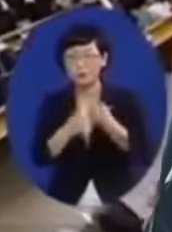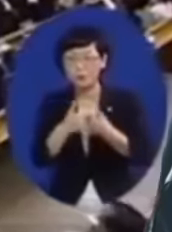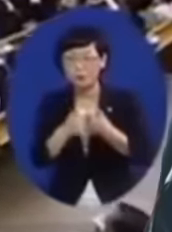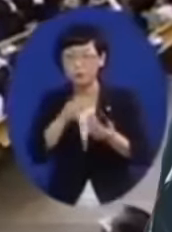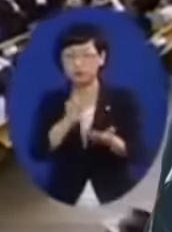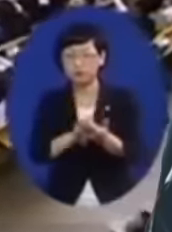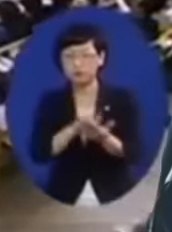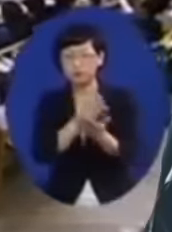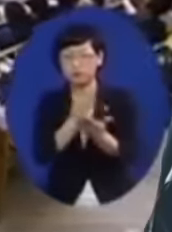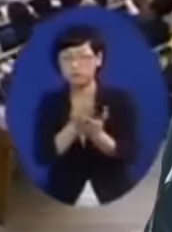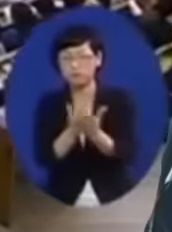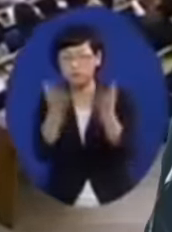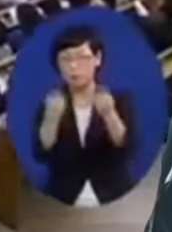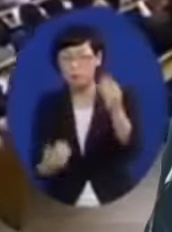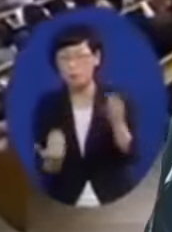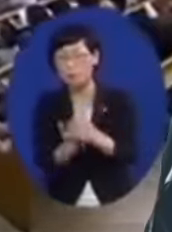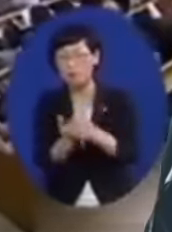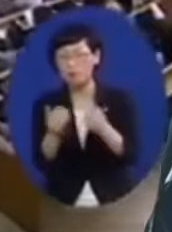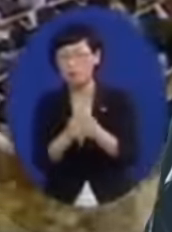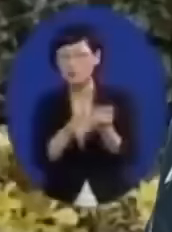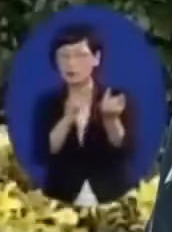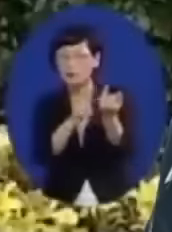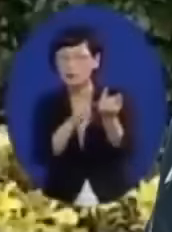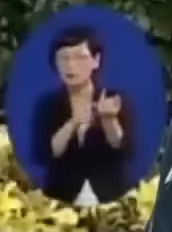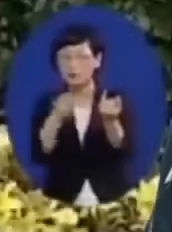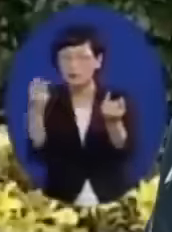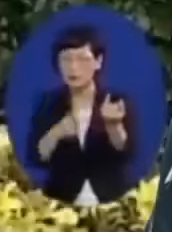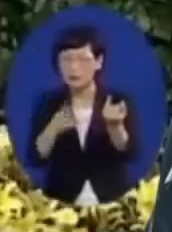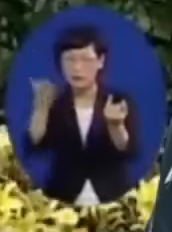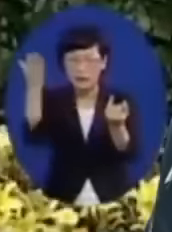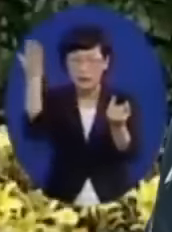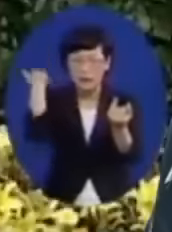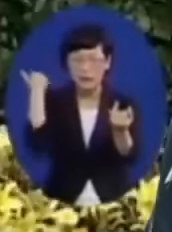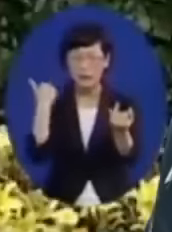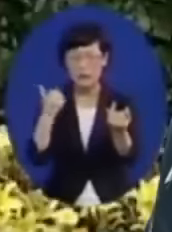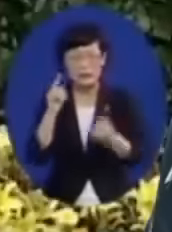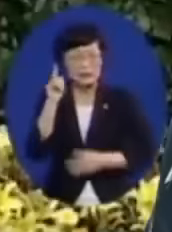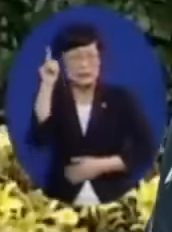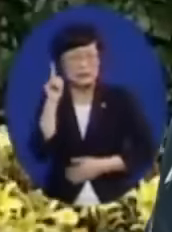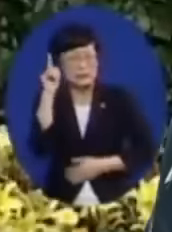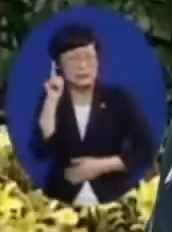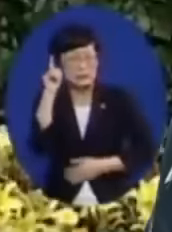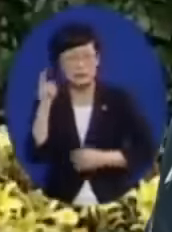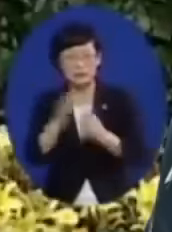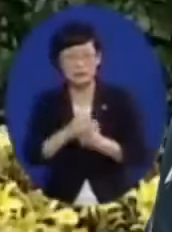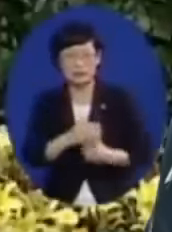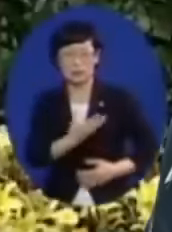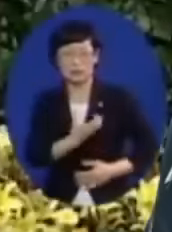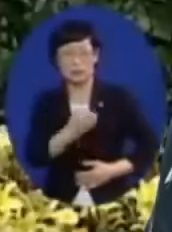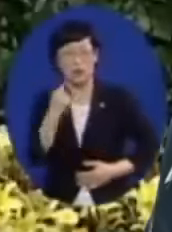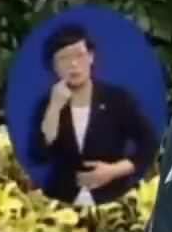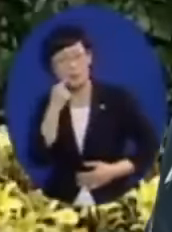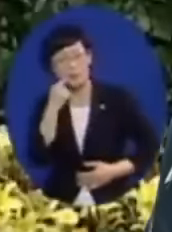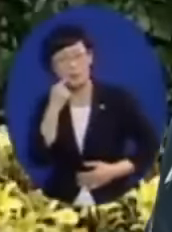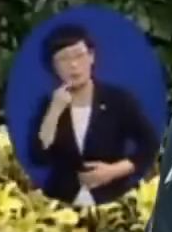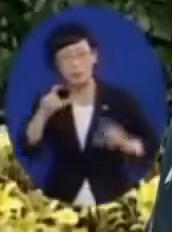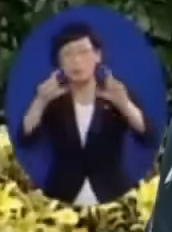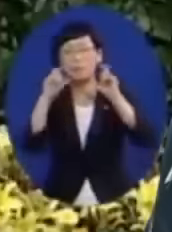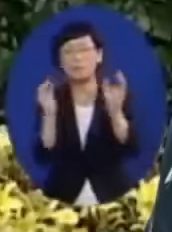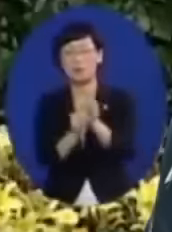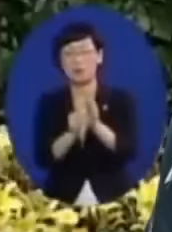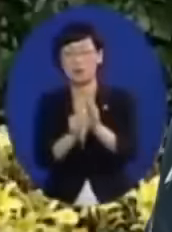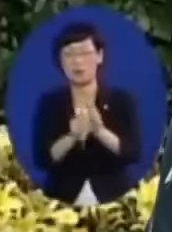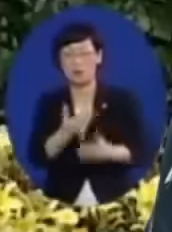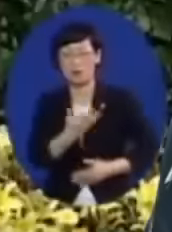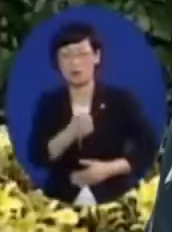산적해 있었습니다. 김경혜 성도님은 또다시 과도한 일과 스트레스로 유방암 진단을 받게 된 것입니다.